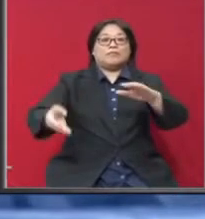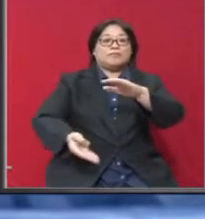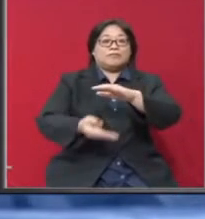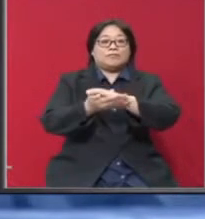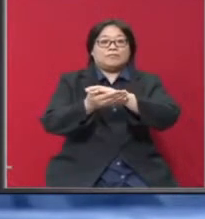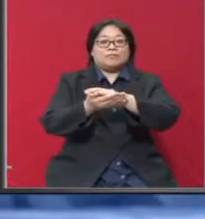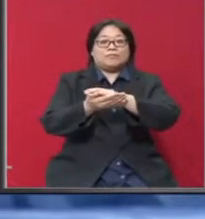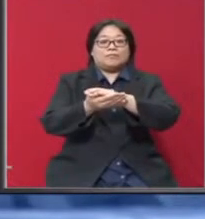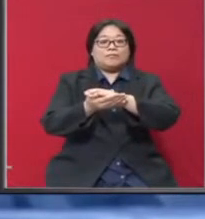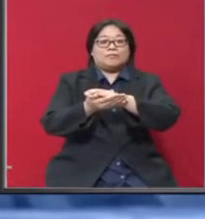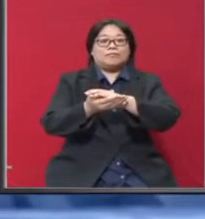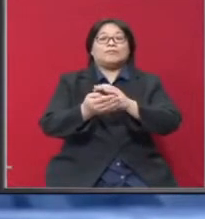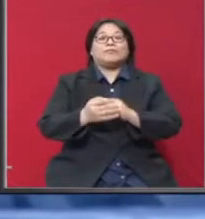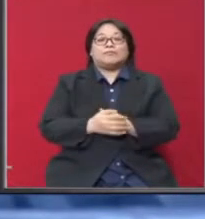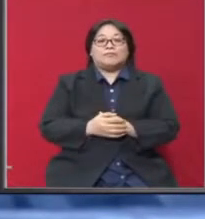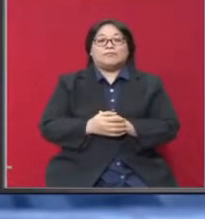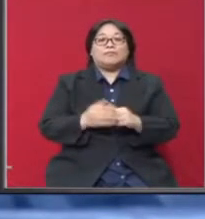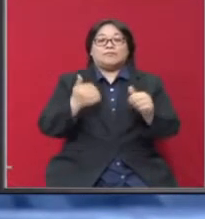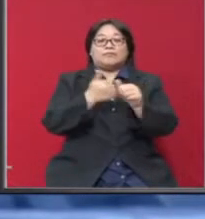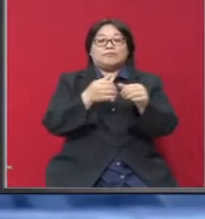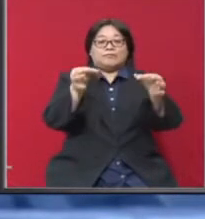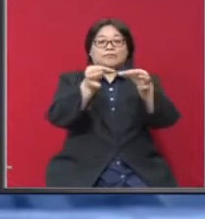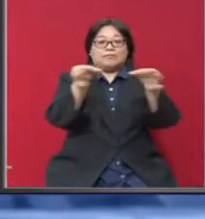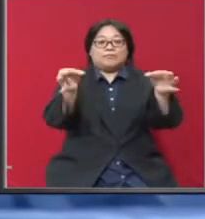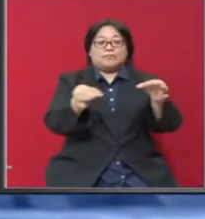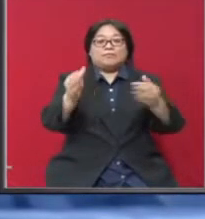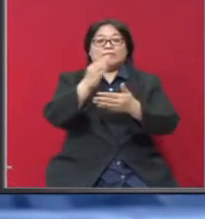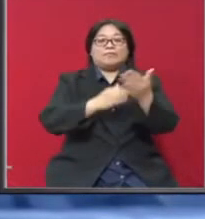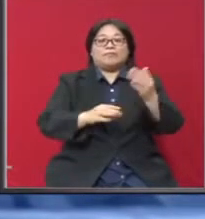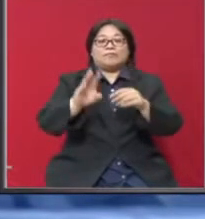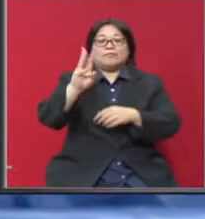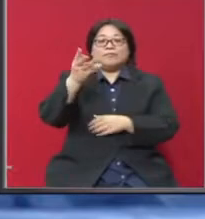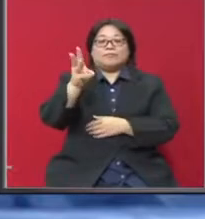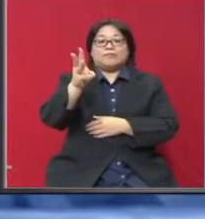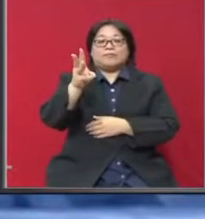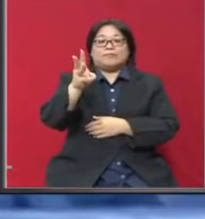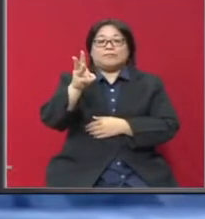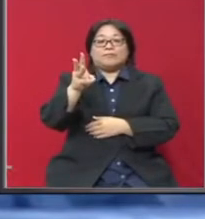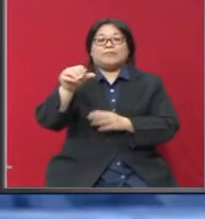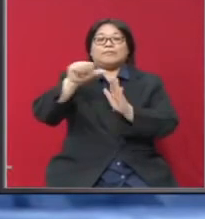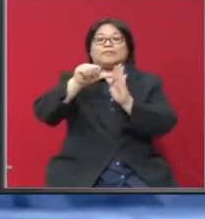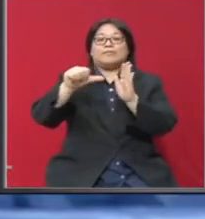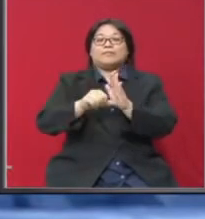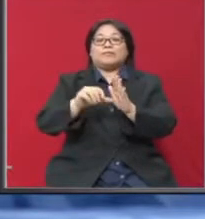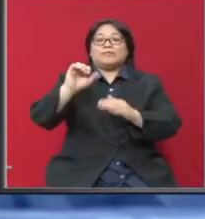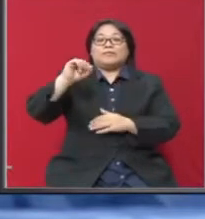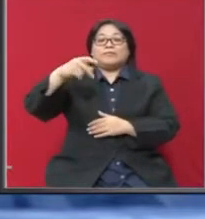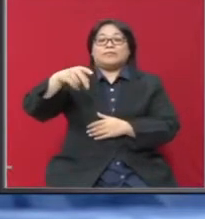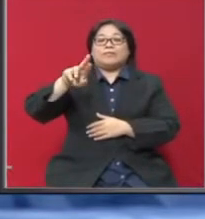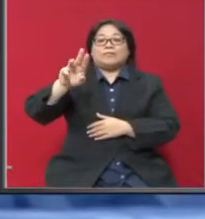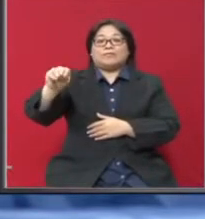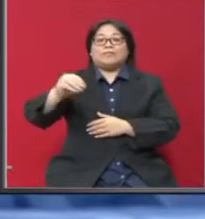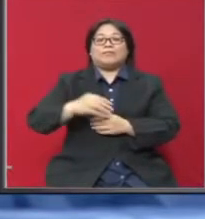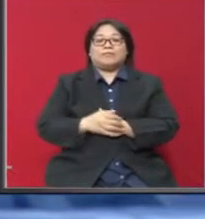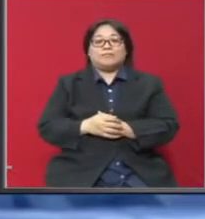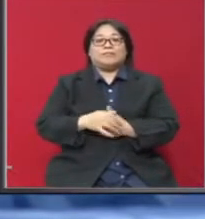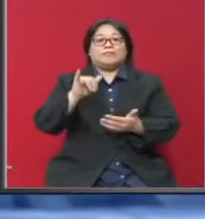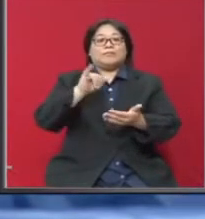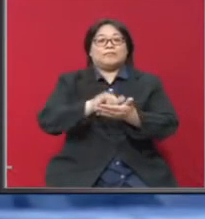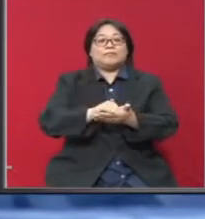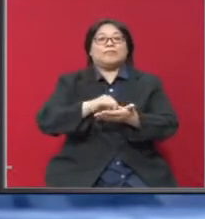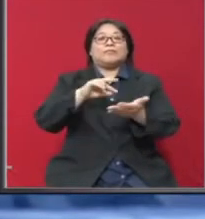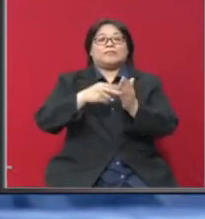Rasulullah sebagaimana yang ditakrifkan di bawah section 16 atau pencegah rasuah ini ianya